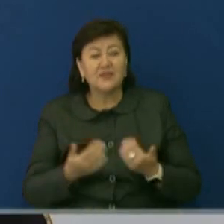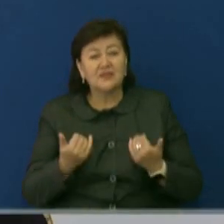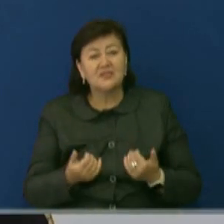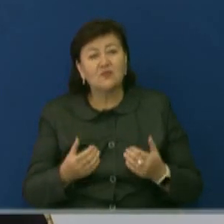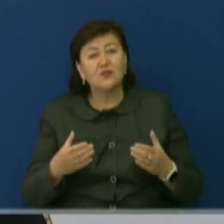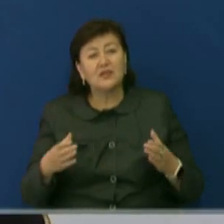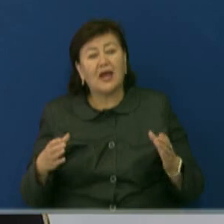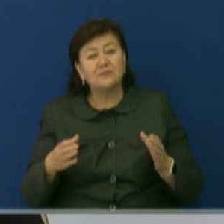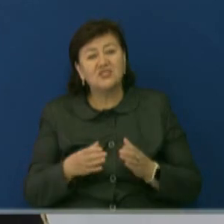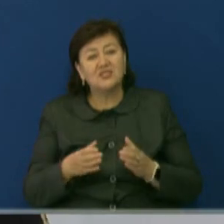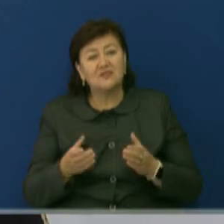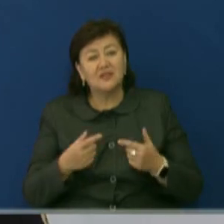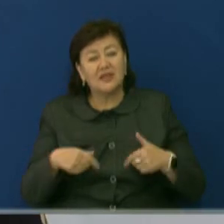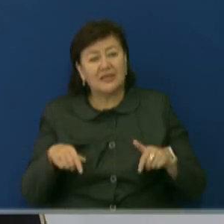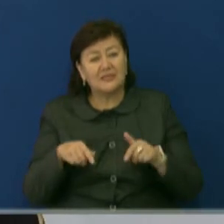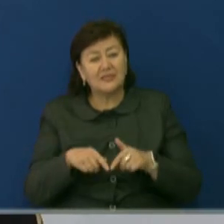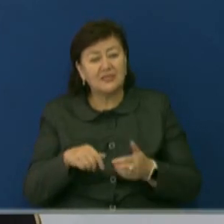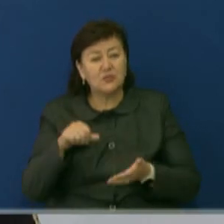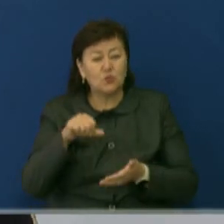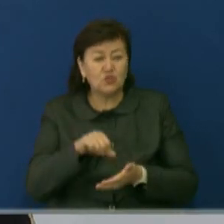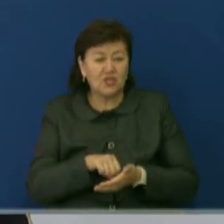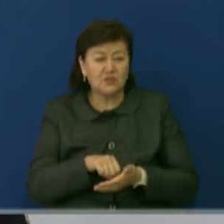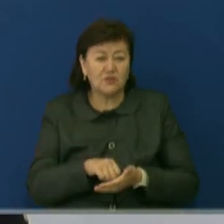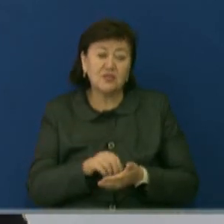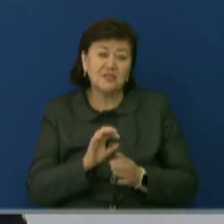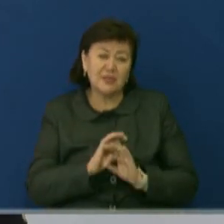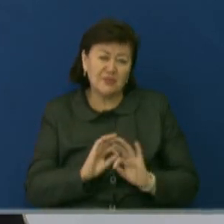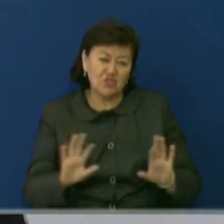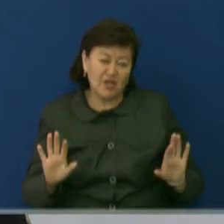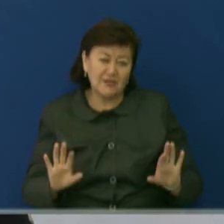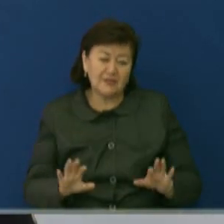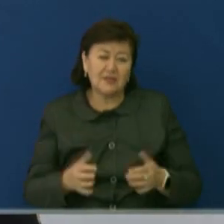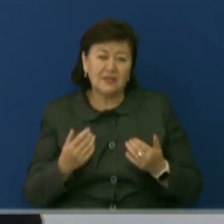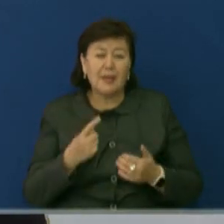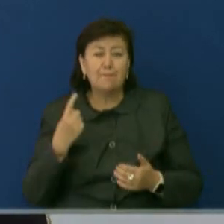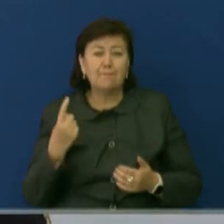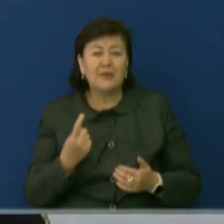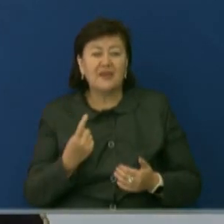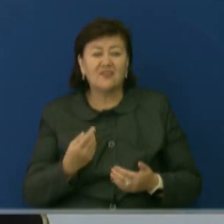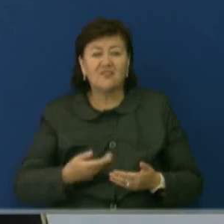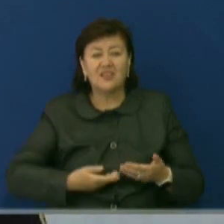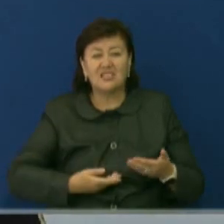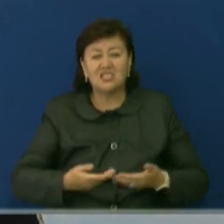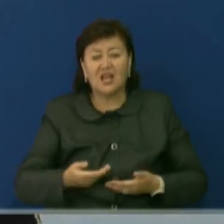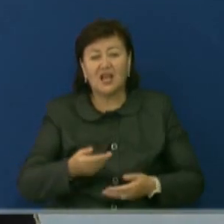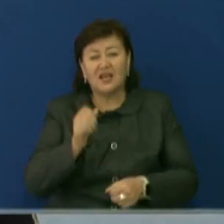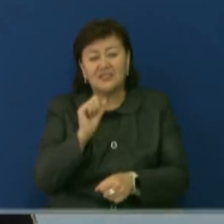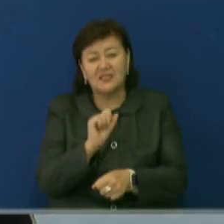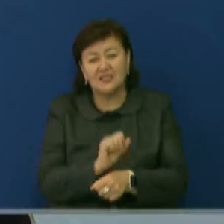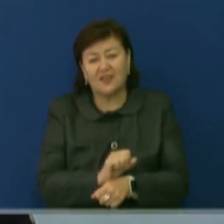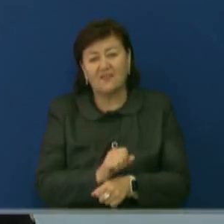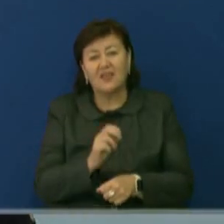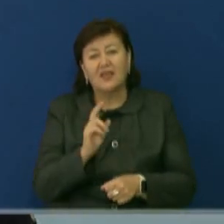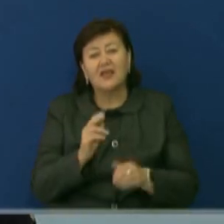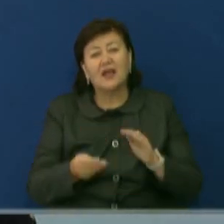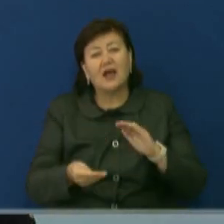общественность участвует в этом процессе. Я думаю, это первый шаг для того, чтобы остановить коррупцию в системе